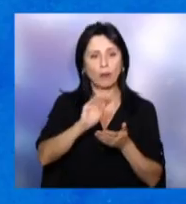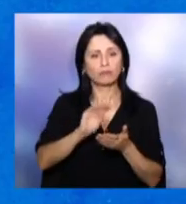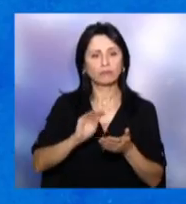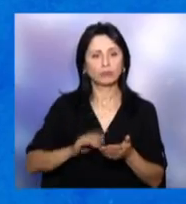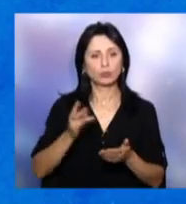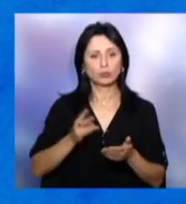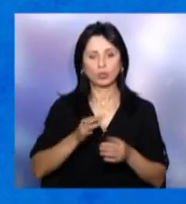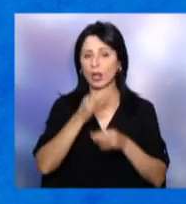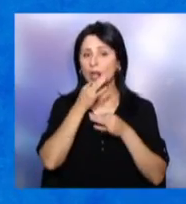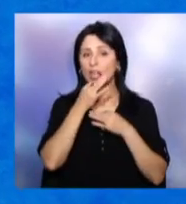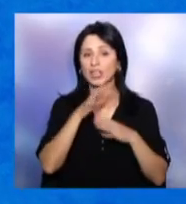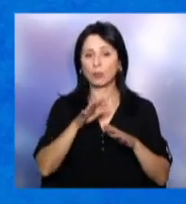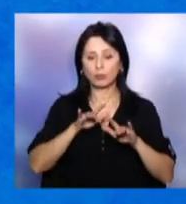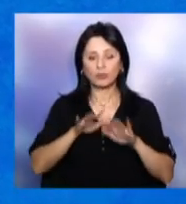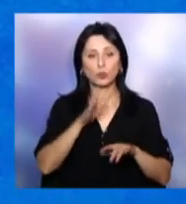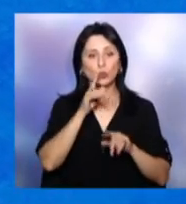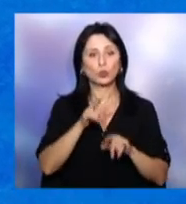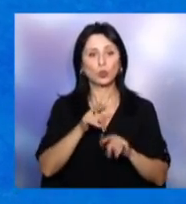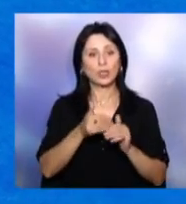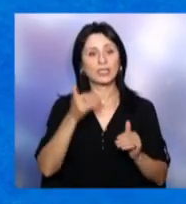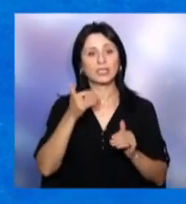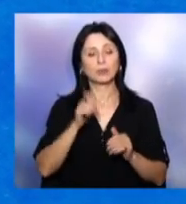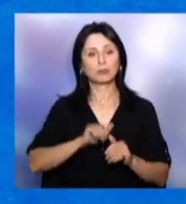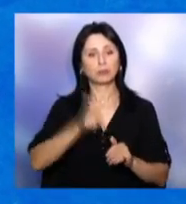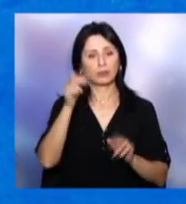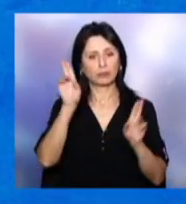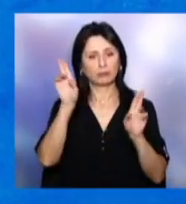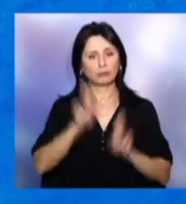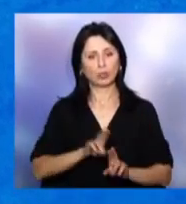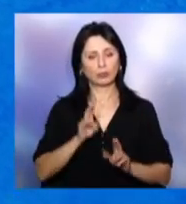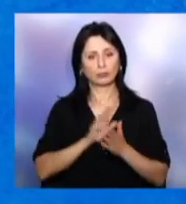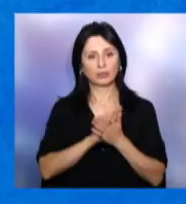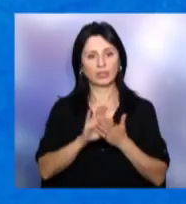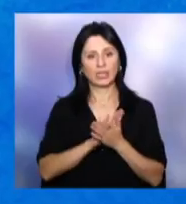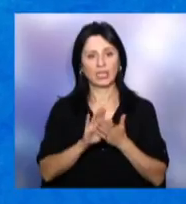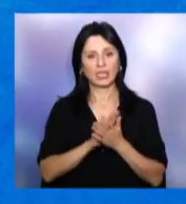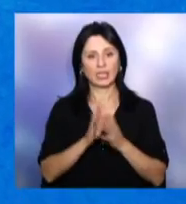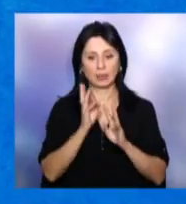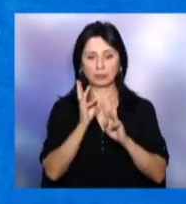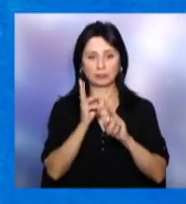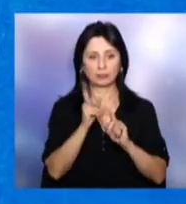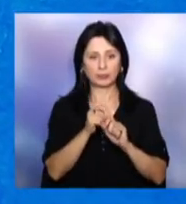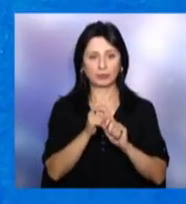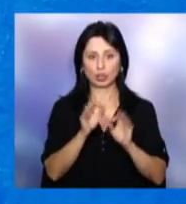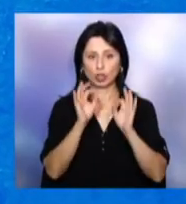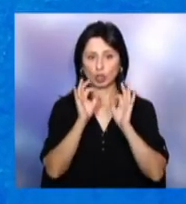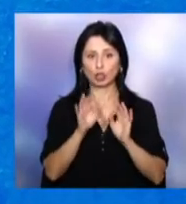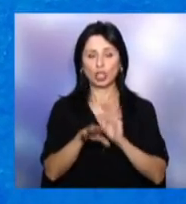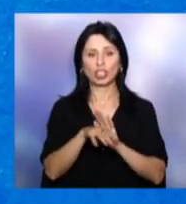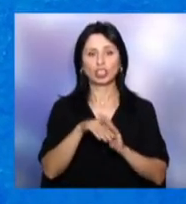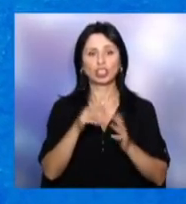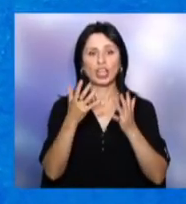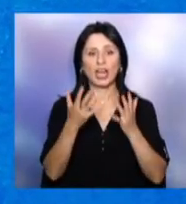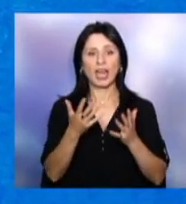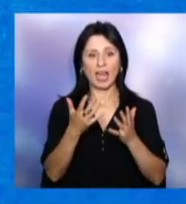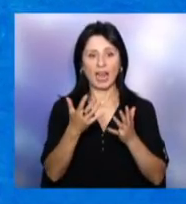დამუშავება, ნებისმიერი მანიპულაციის წინ დაიცავით ჰიგიენური პროცედურების თანმიმდევრობა, სწორად შეარჩიეთ